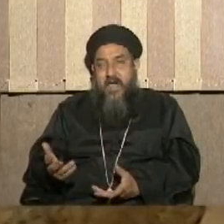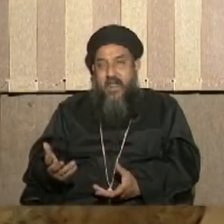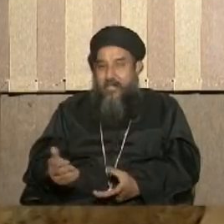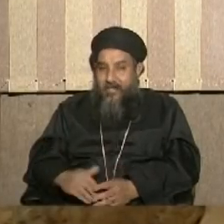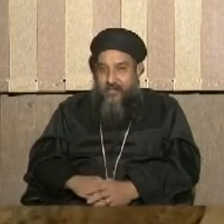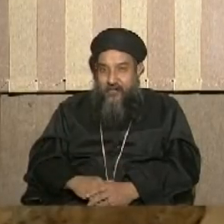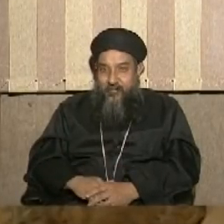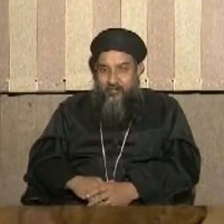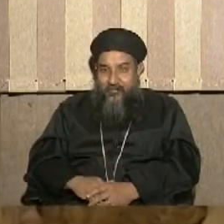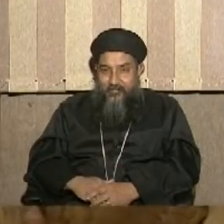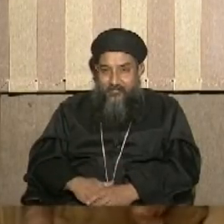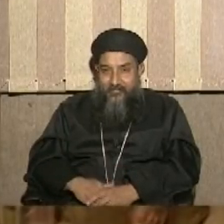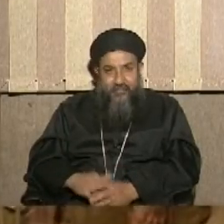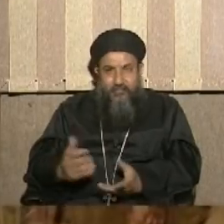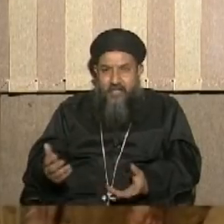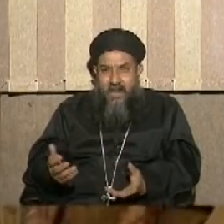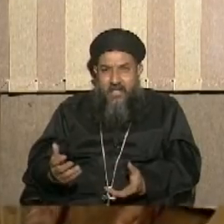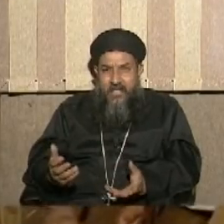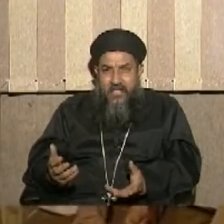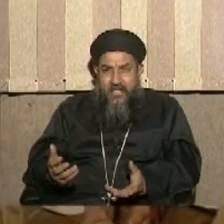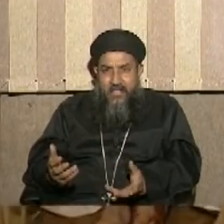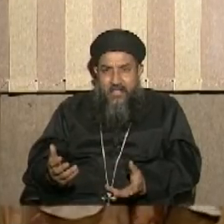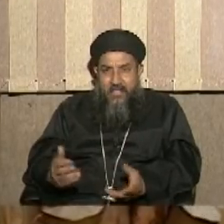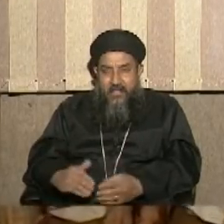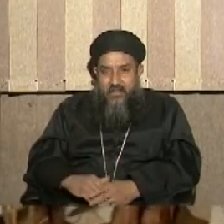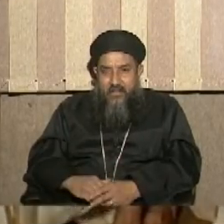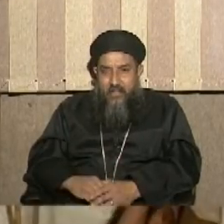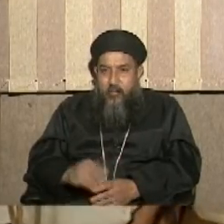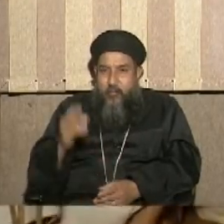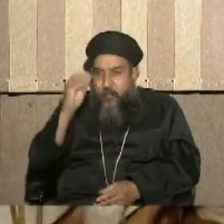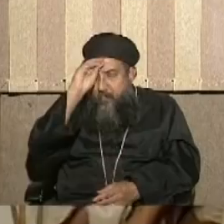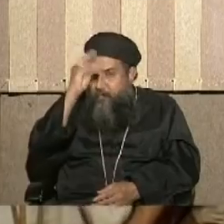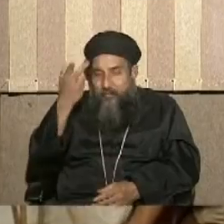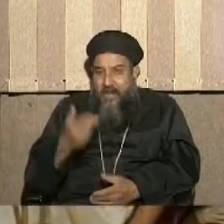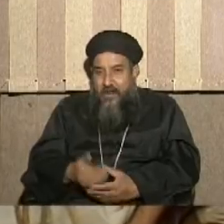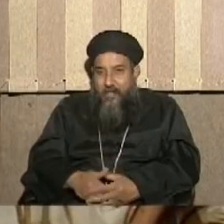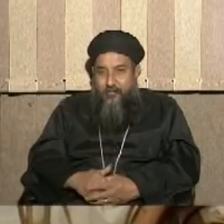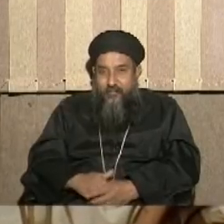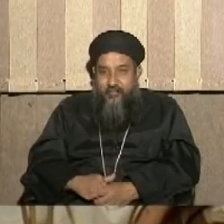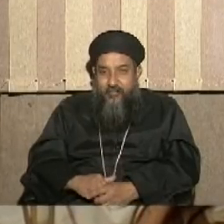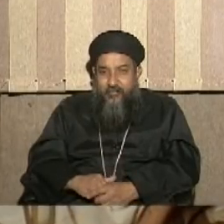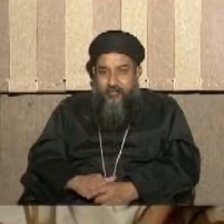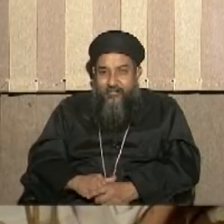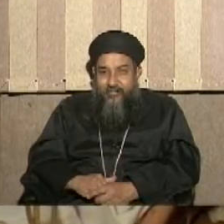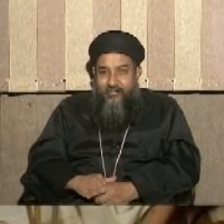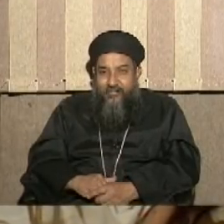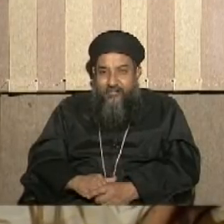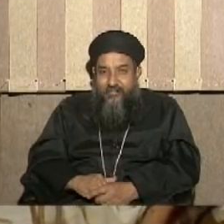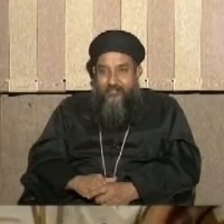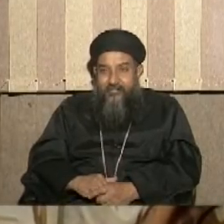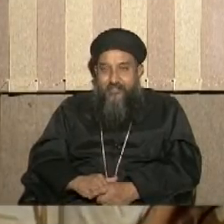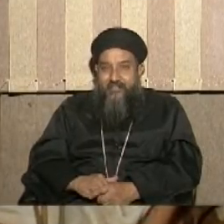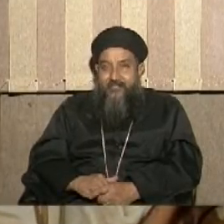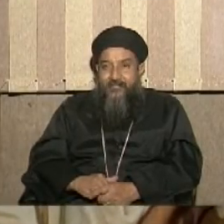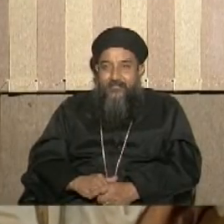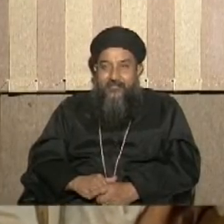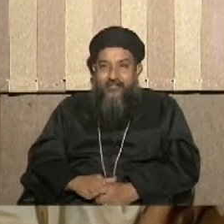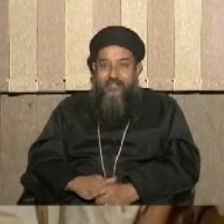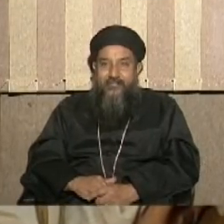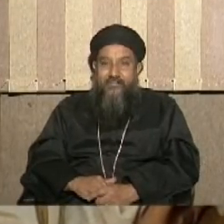ايه ده؟ عم سمعان؟ يا باد ايه ده مالك؟ يا يسوع ايه اللي حصل عم سمعان؟ ايه اللي عم في